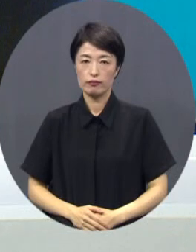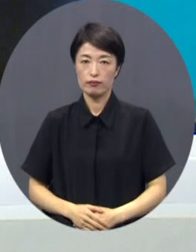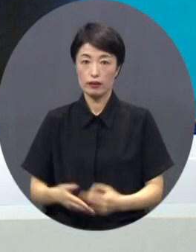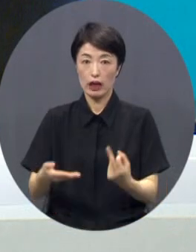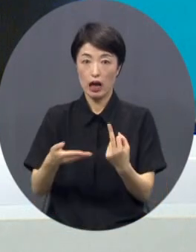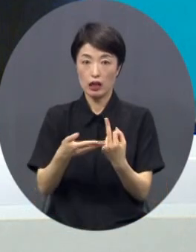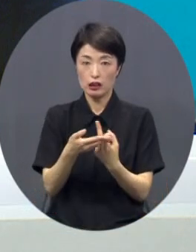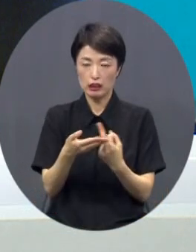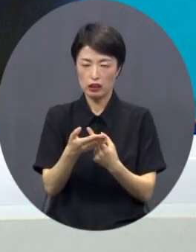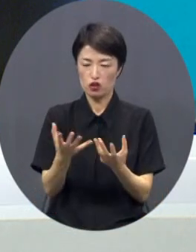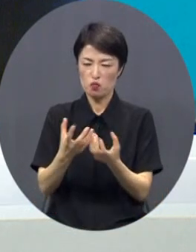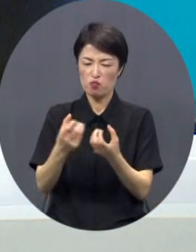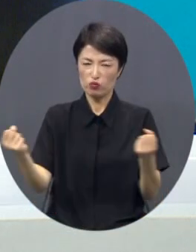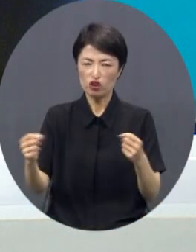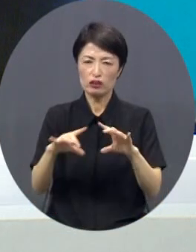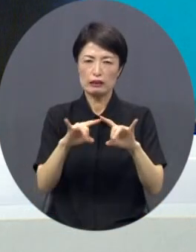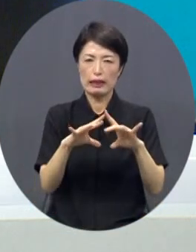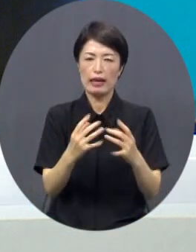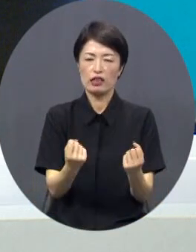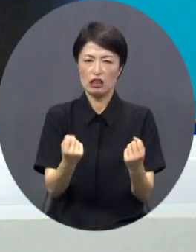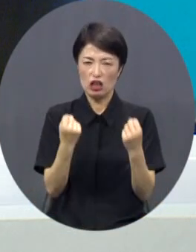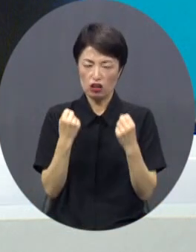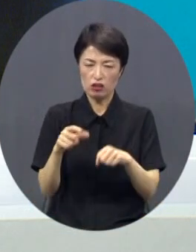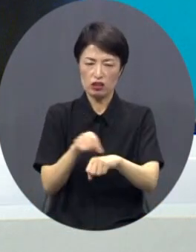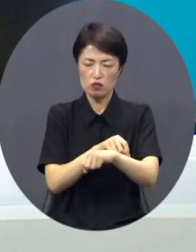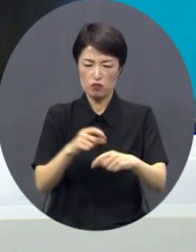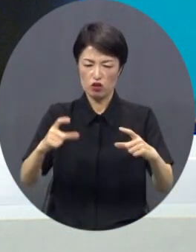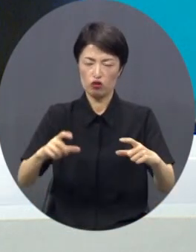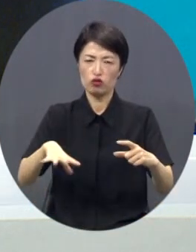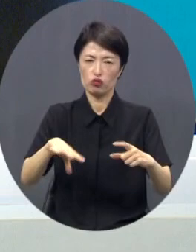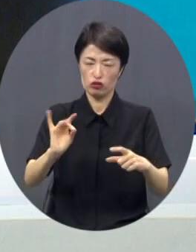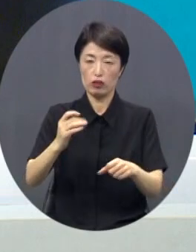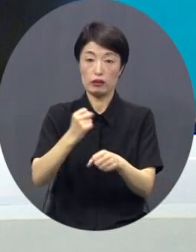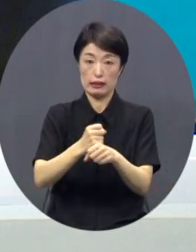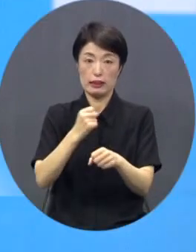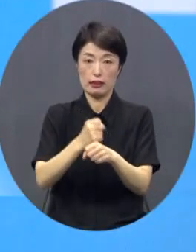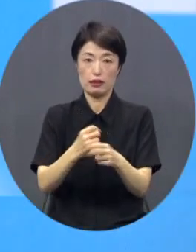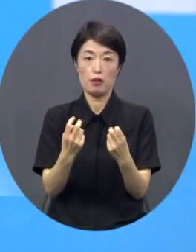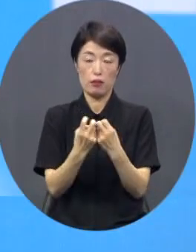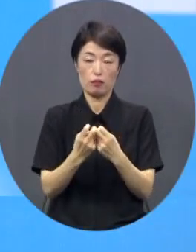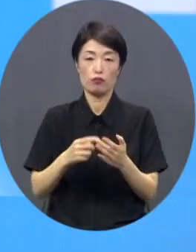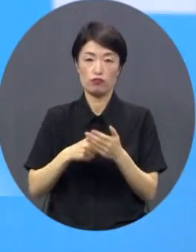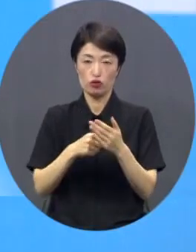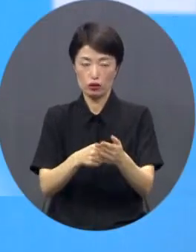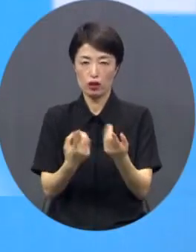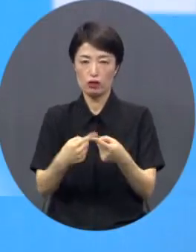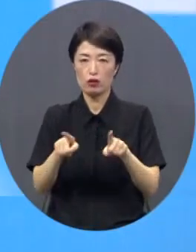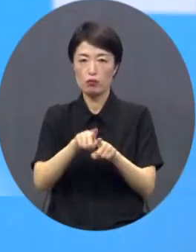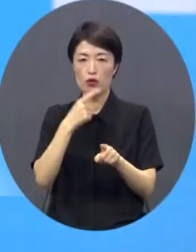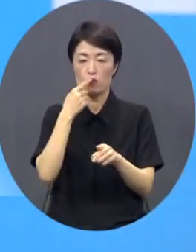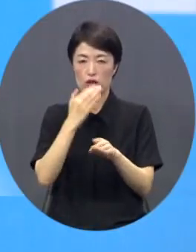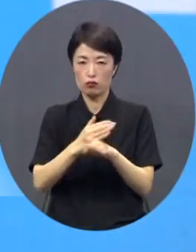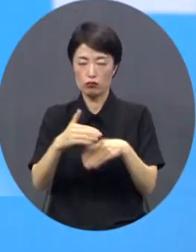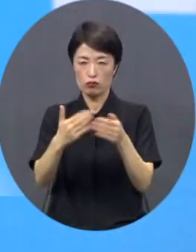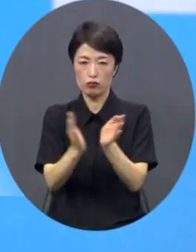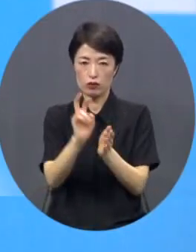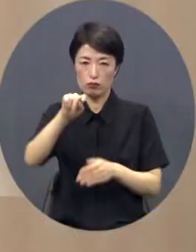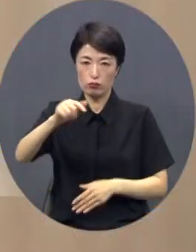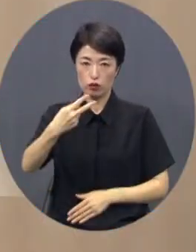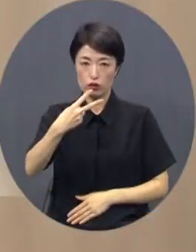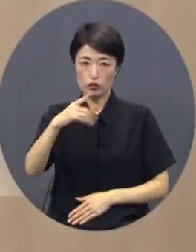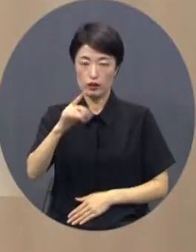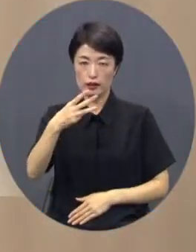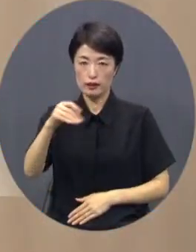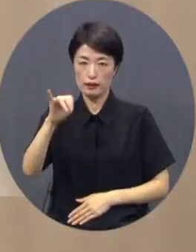제주를 분산 에너지 특구에 우선 지정하는 방안이 추진됩니다 더불어민주당 문대림 의원은 제주와